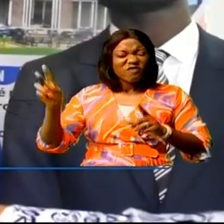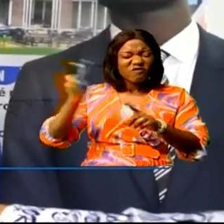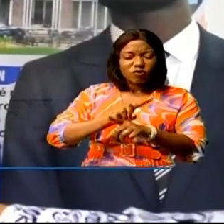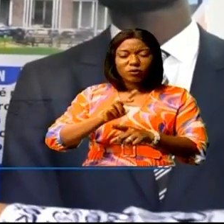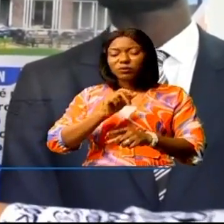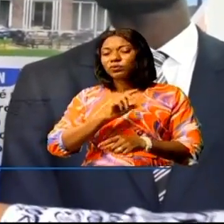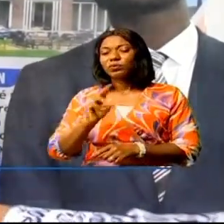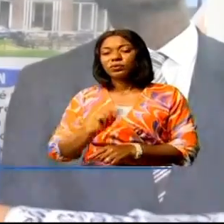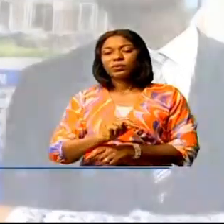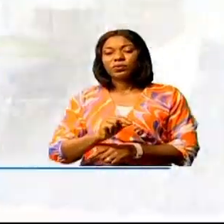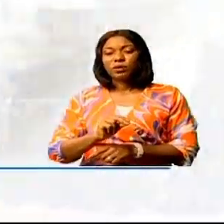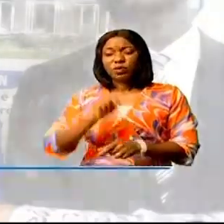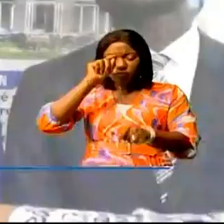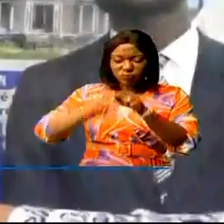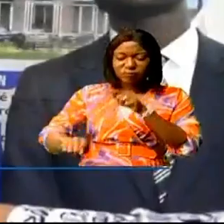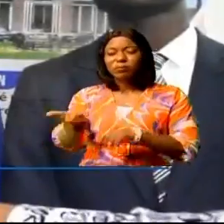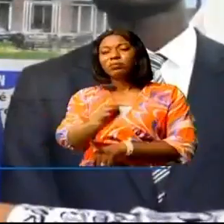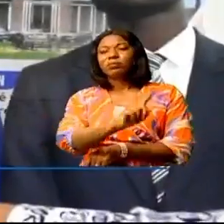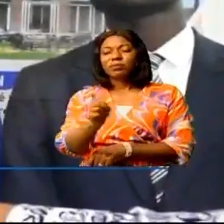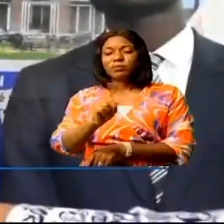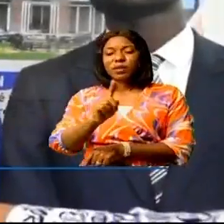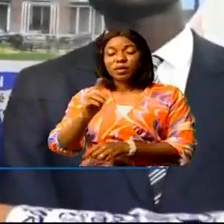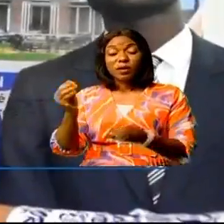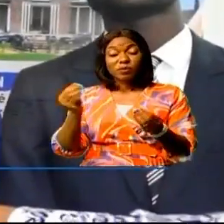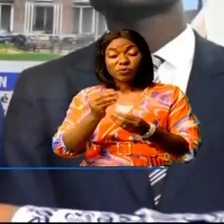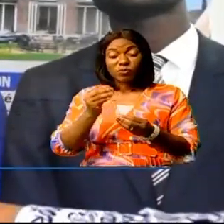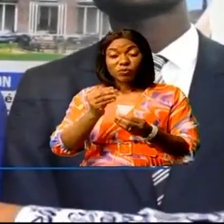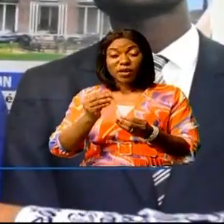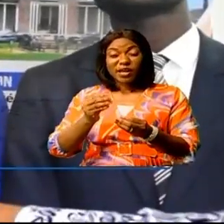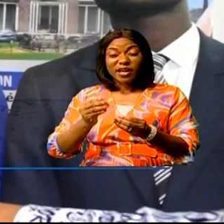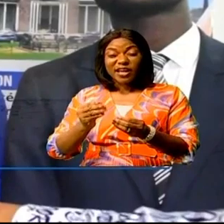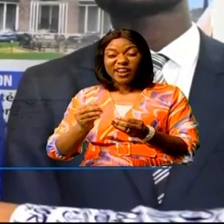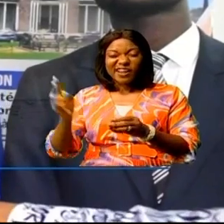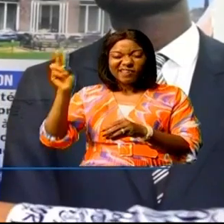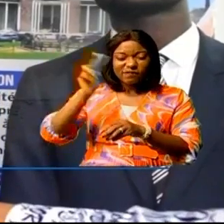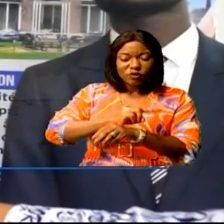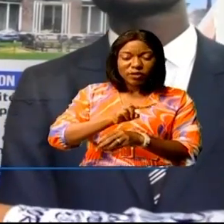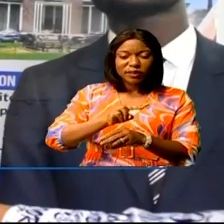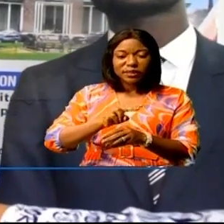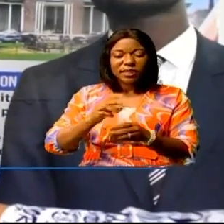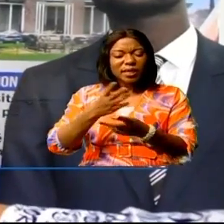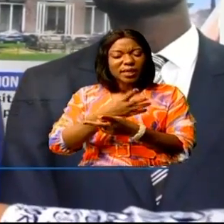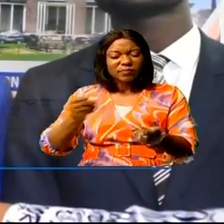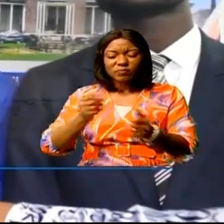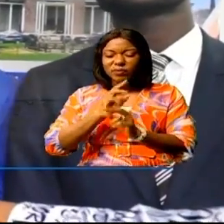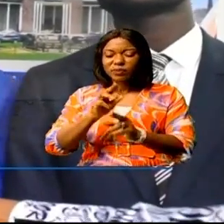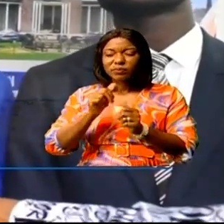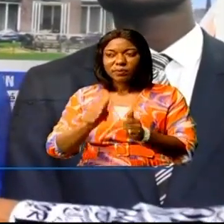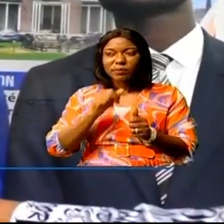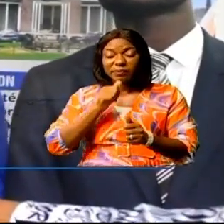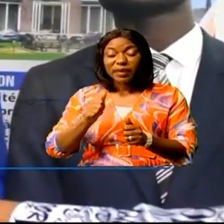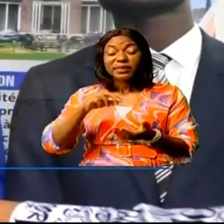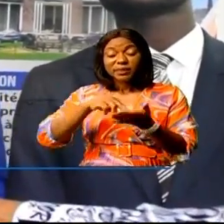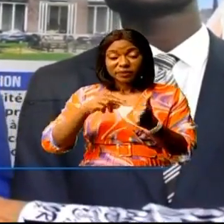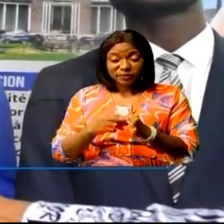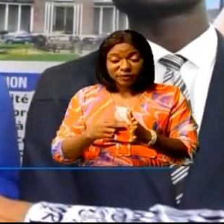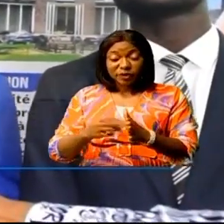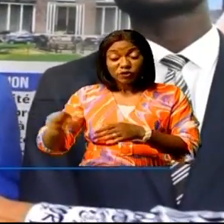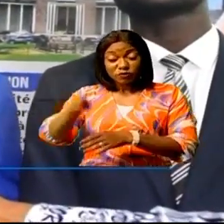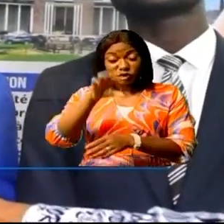ne pas brûler, puisque la violence n'a jamais résolu un problème. La coordination que vous avez élue